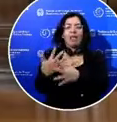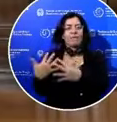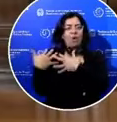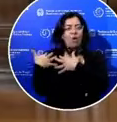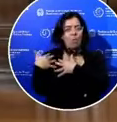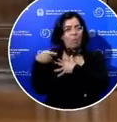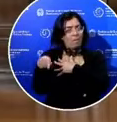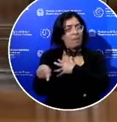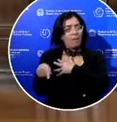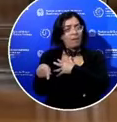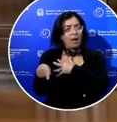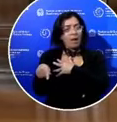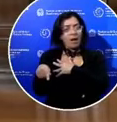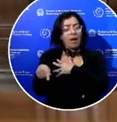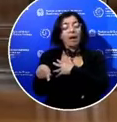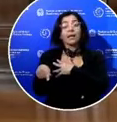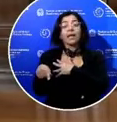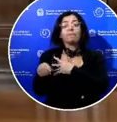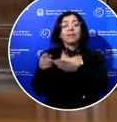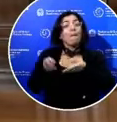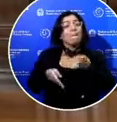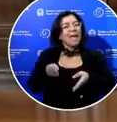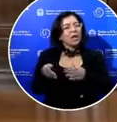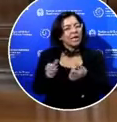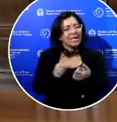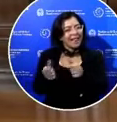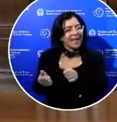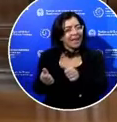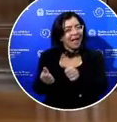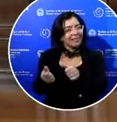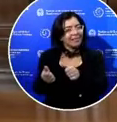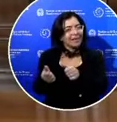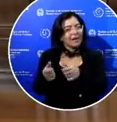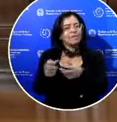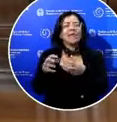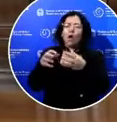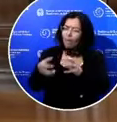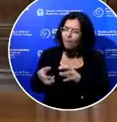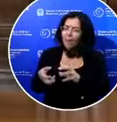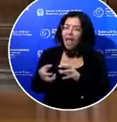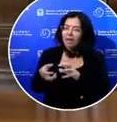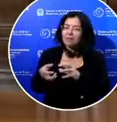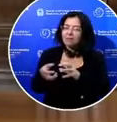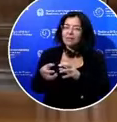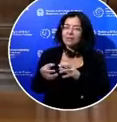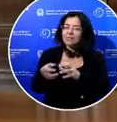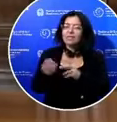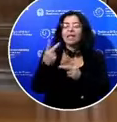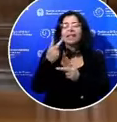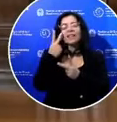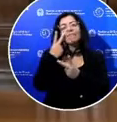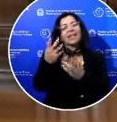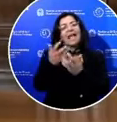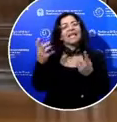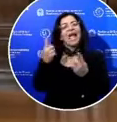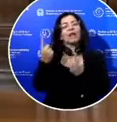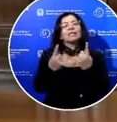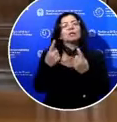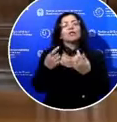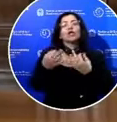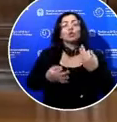occuparsi. In questi percorsi alternativi e complessi si esprime il volto di una giustizia che nel momento